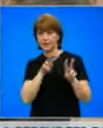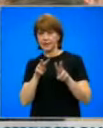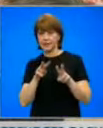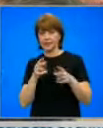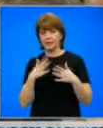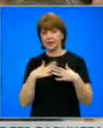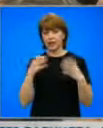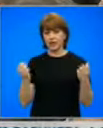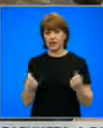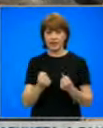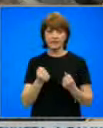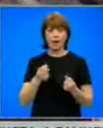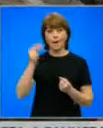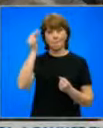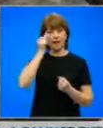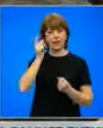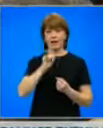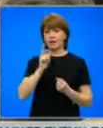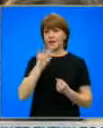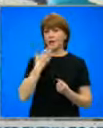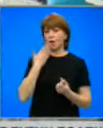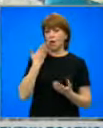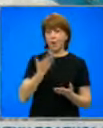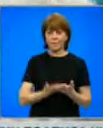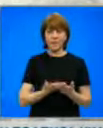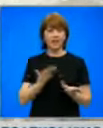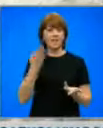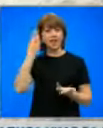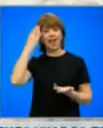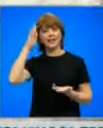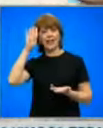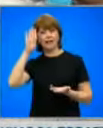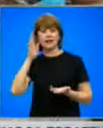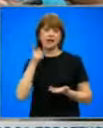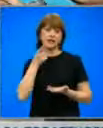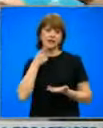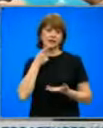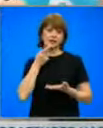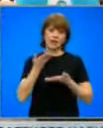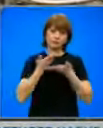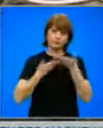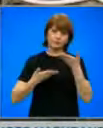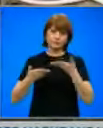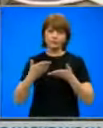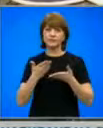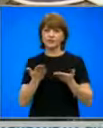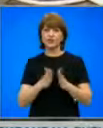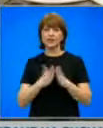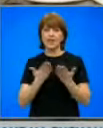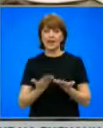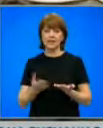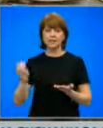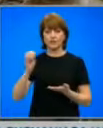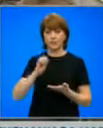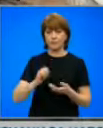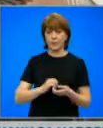интереси. България не е обещавала конкретна дата за отпадане на ветото върху начало на преговори за членството на Северна Македония в Европейския съюз, добави